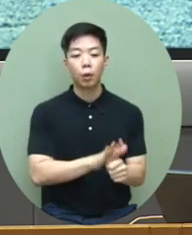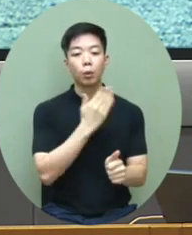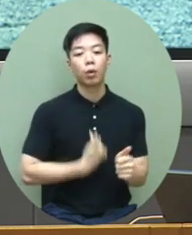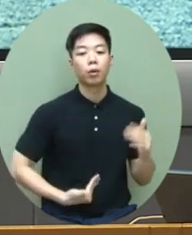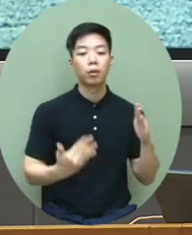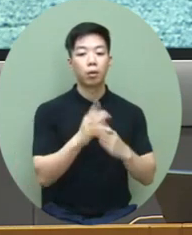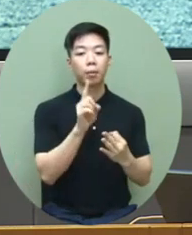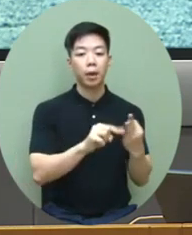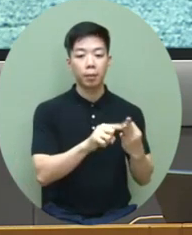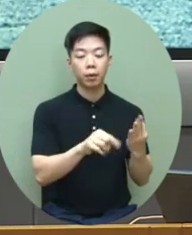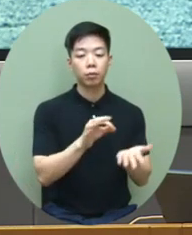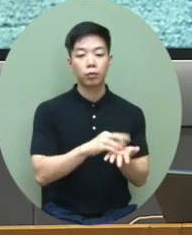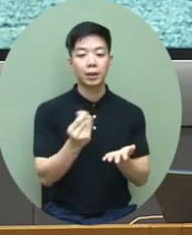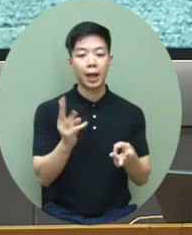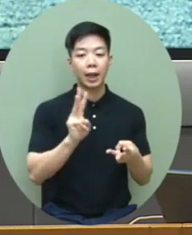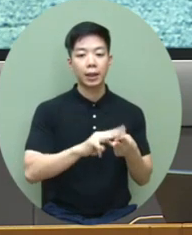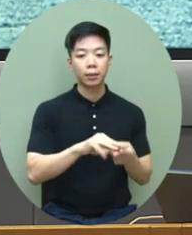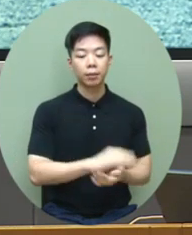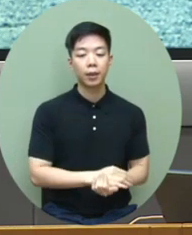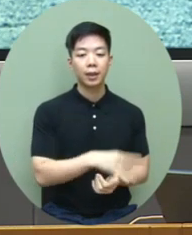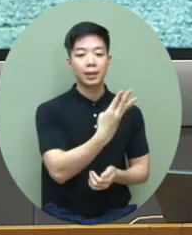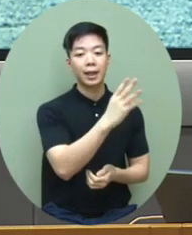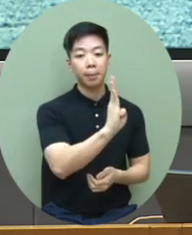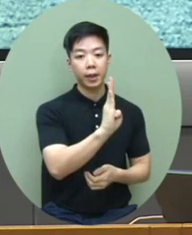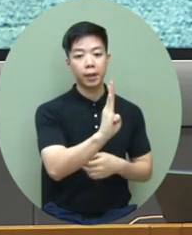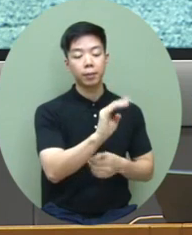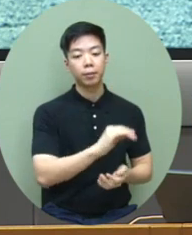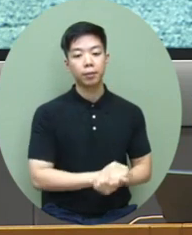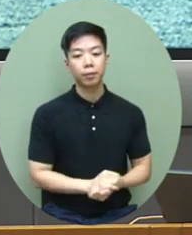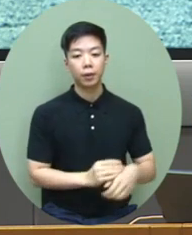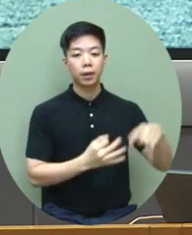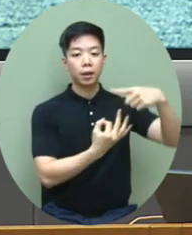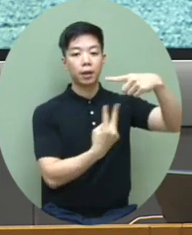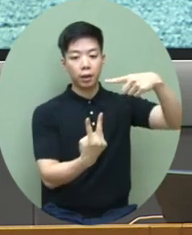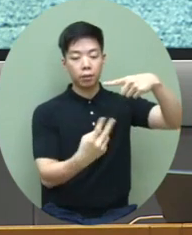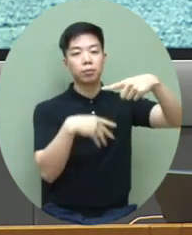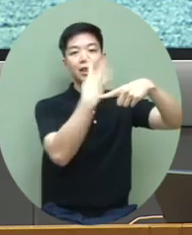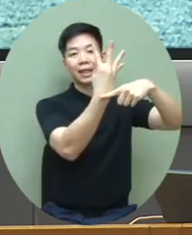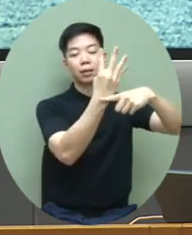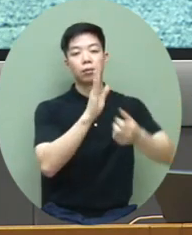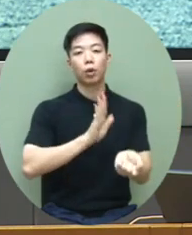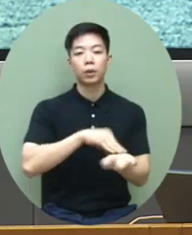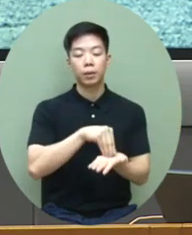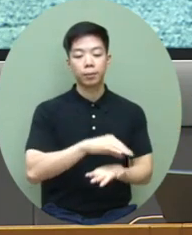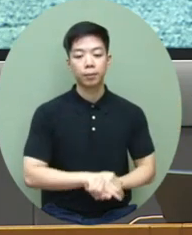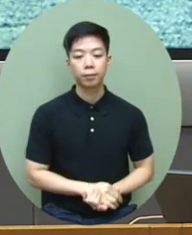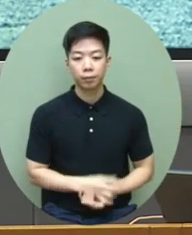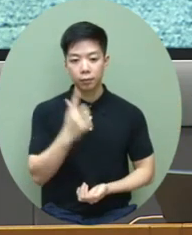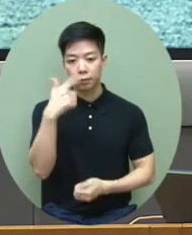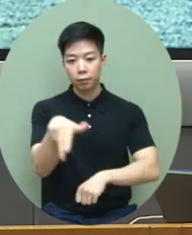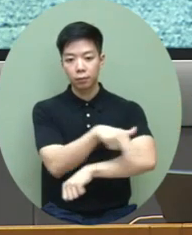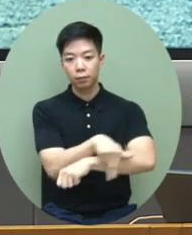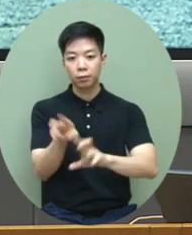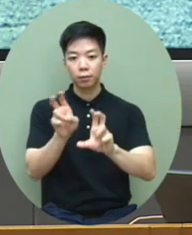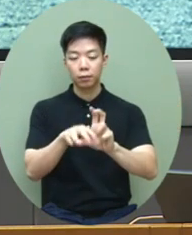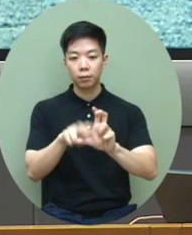漢森小學在沙田的 4B 班有4位學生確診，有總共有32位學生啦。新界西